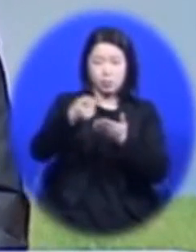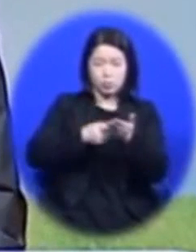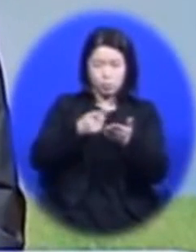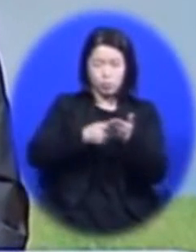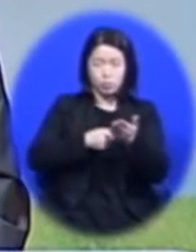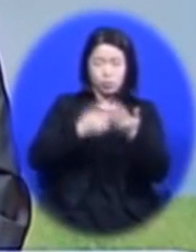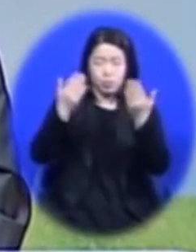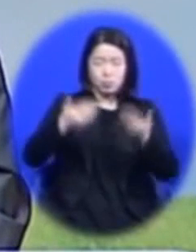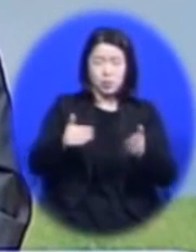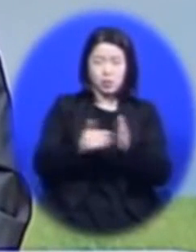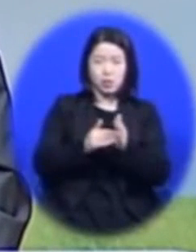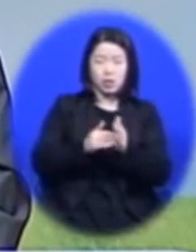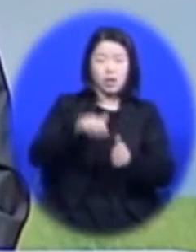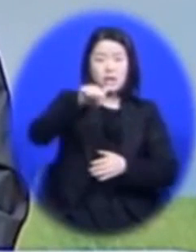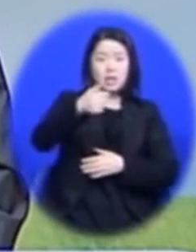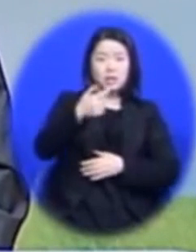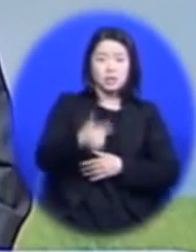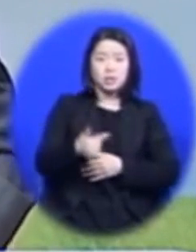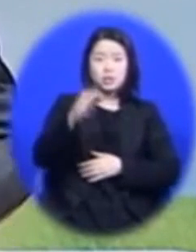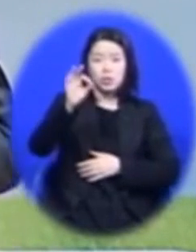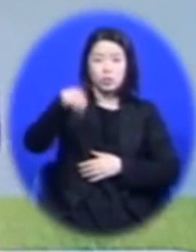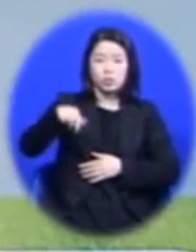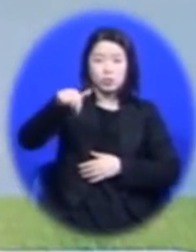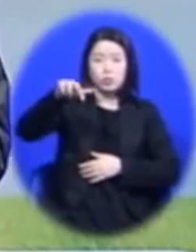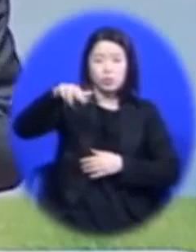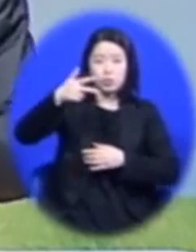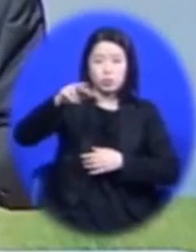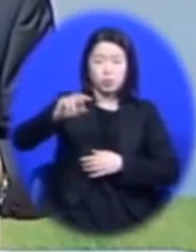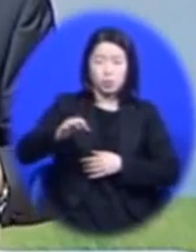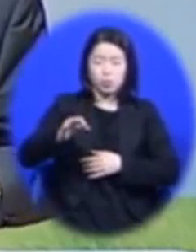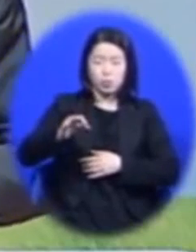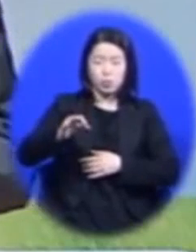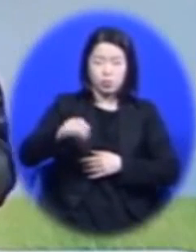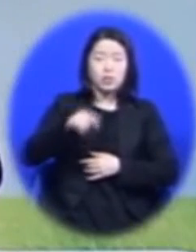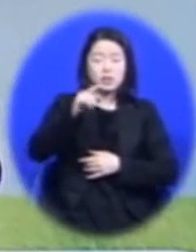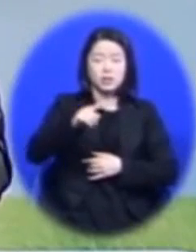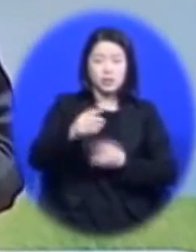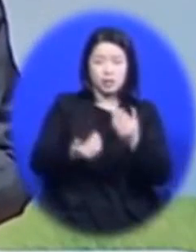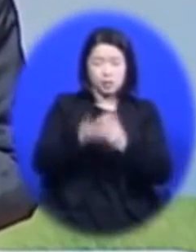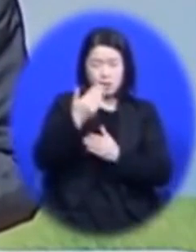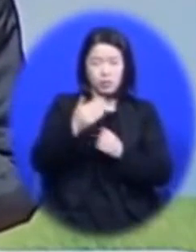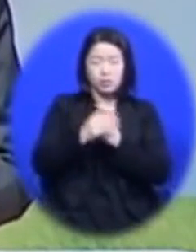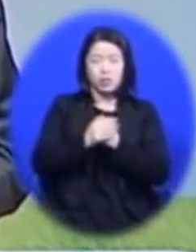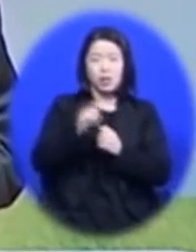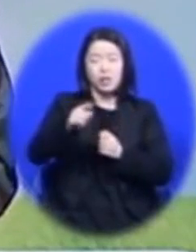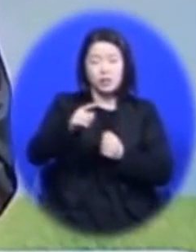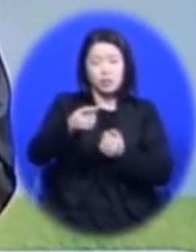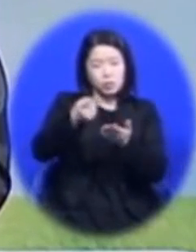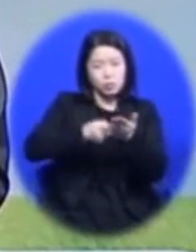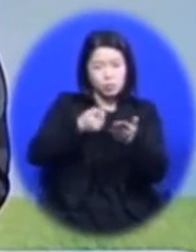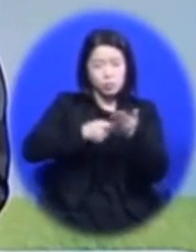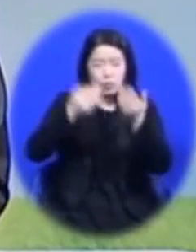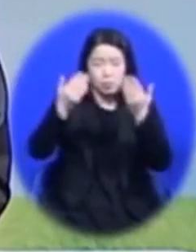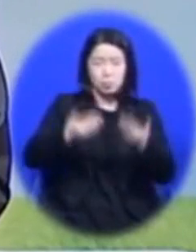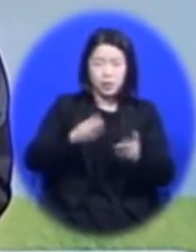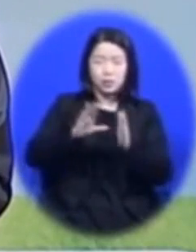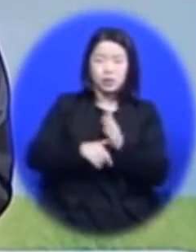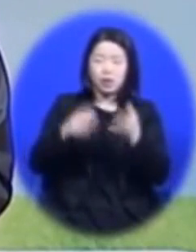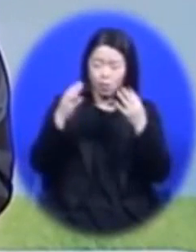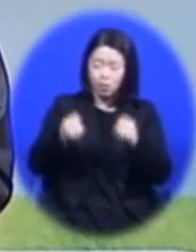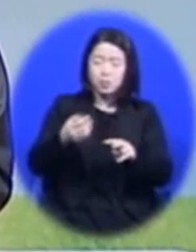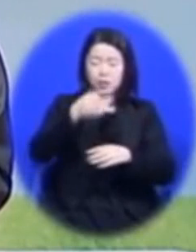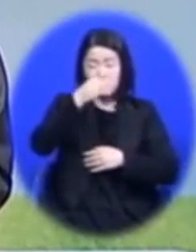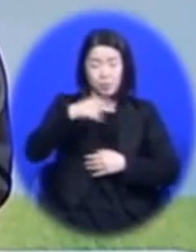근육종이라고 근육에 암이 생겼어요. 젊은 전도사님이 그 암 수술을 받는 그 심정이 얼마나